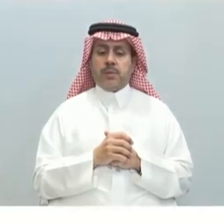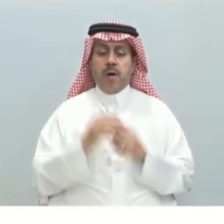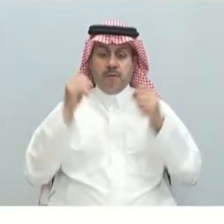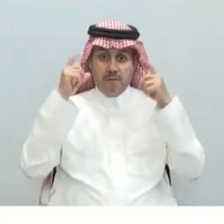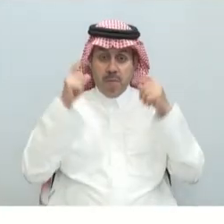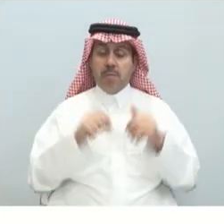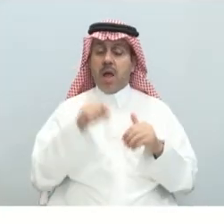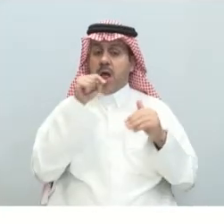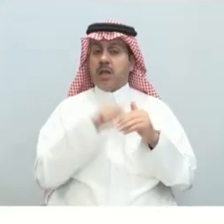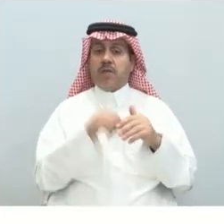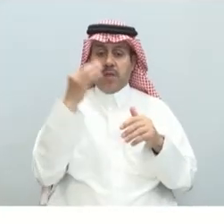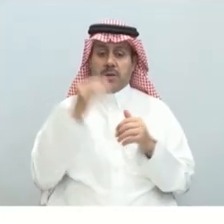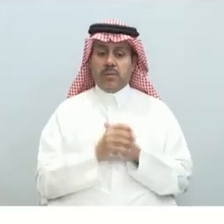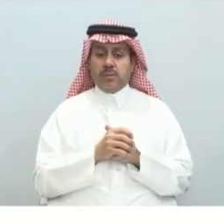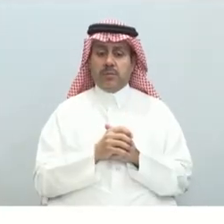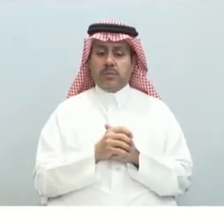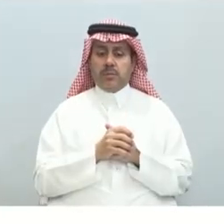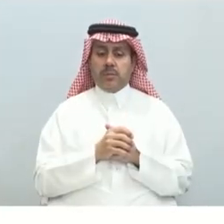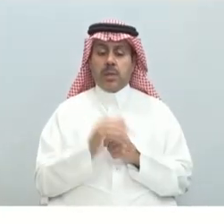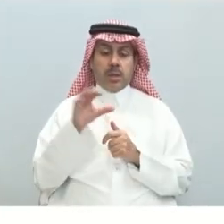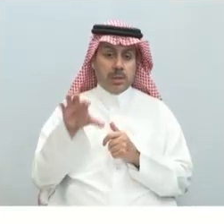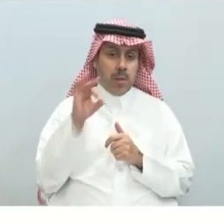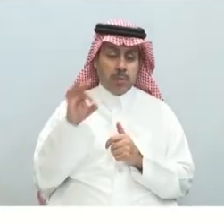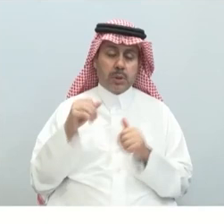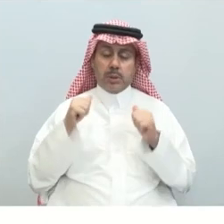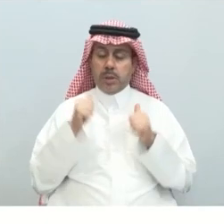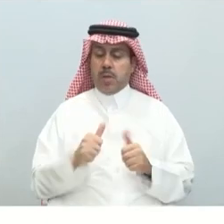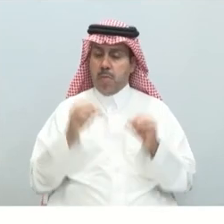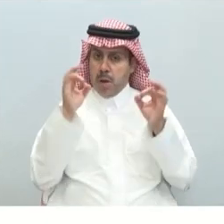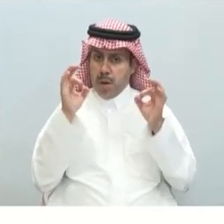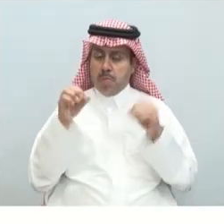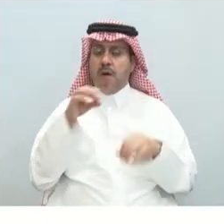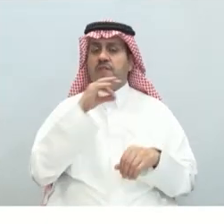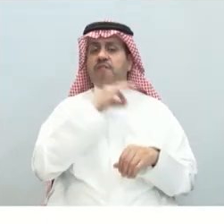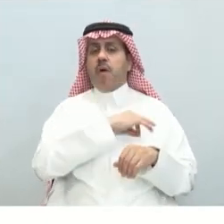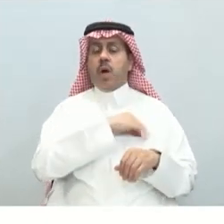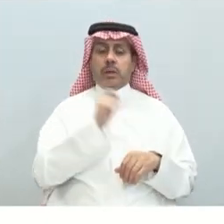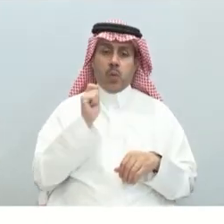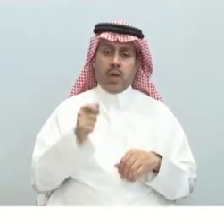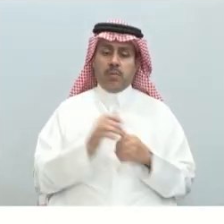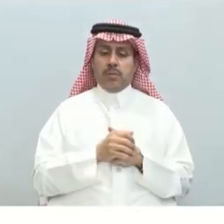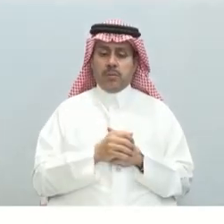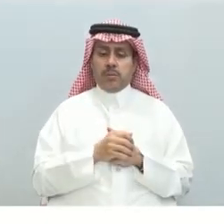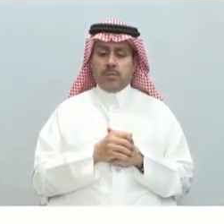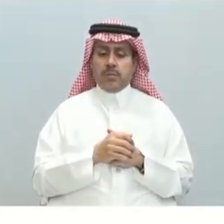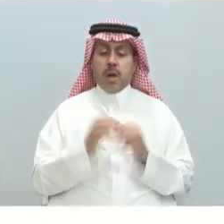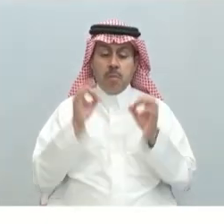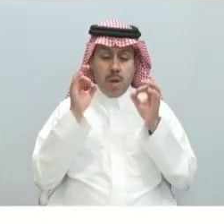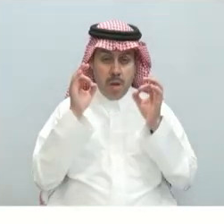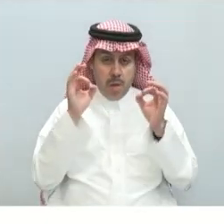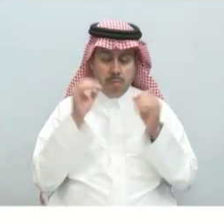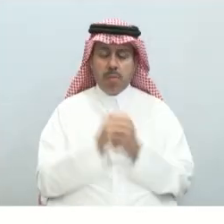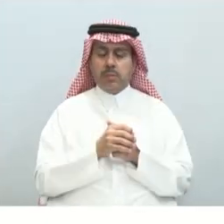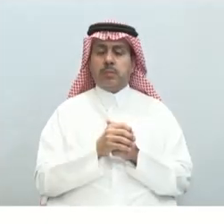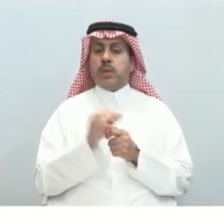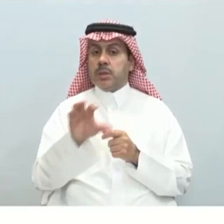الهدف الثالث وهو ان يستنبط الطالب اهم الفوائد والاحكام وهذا شك انه من اهم الامور